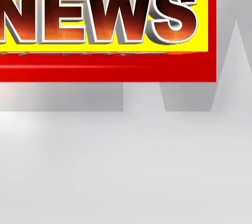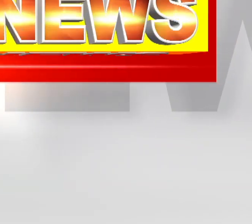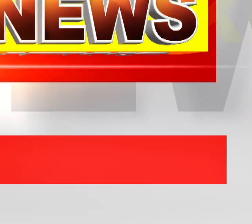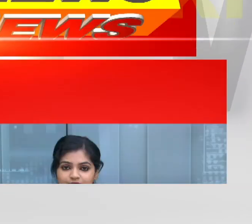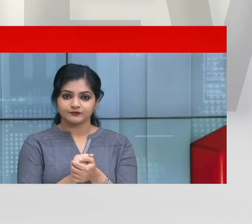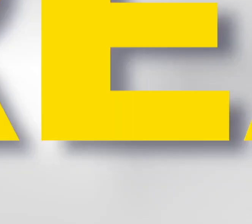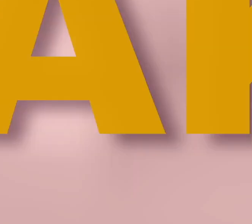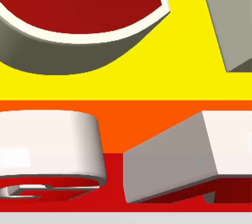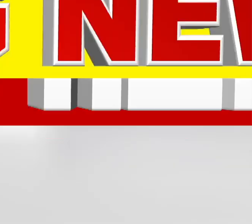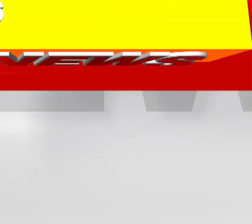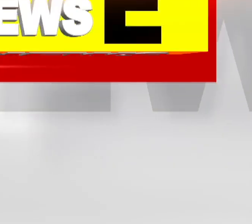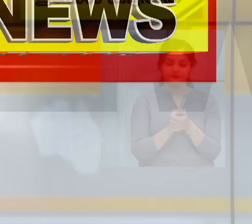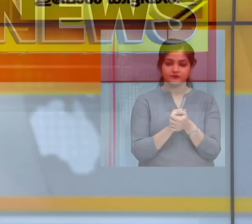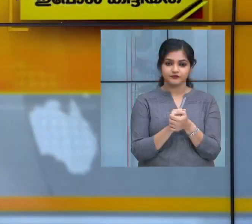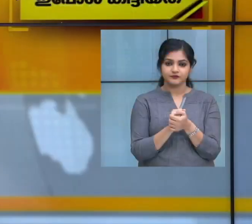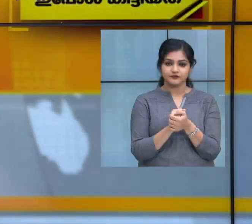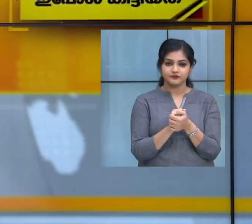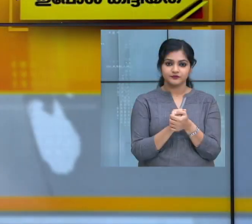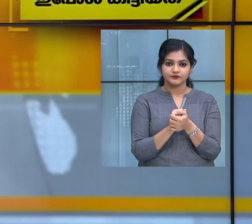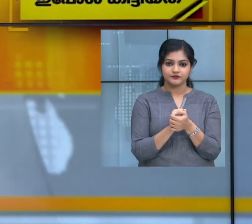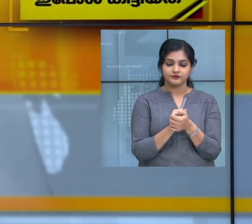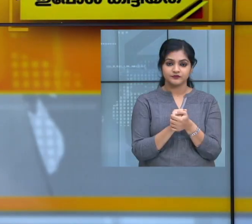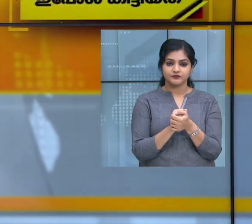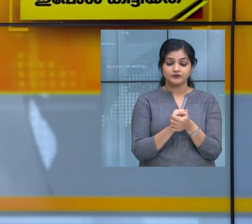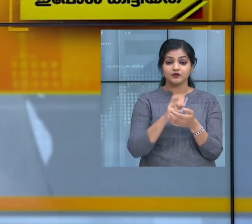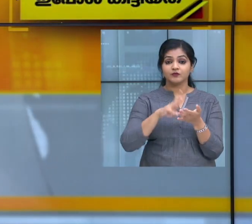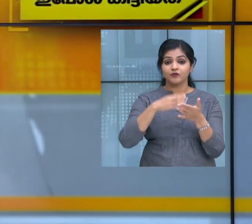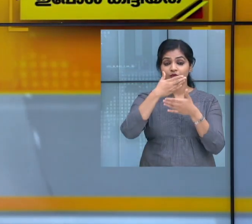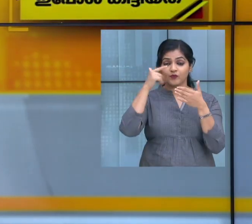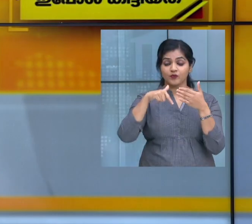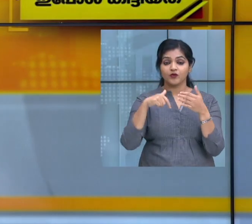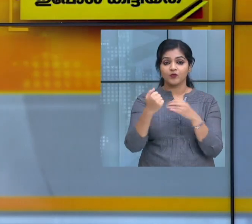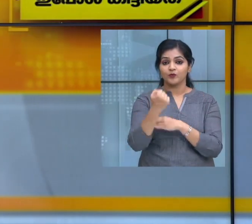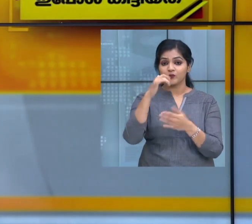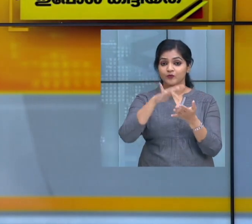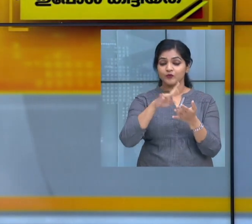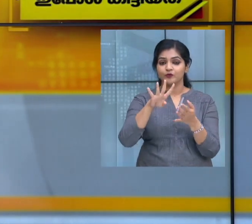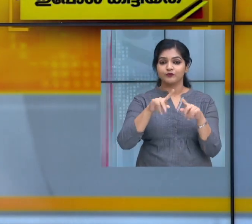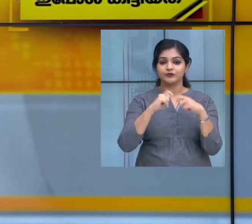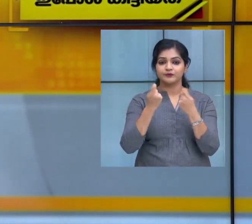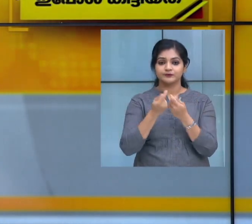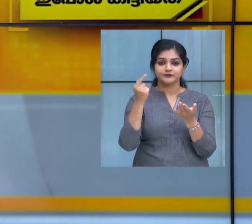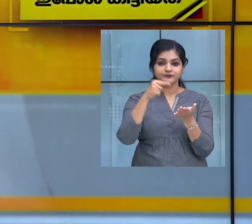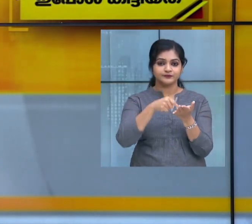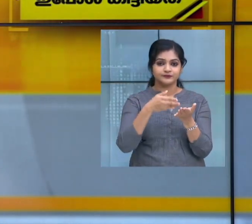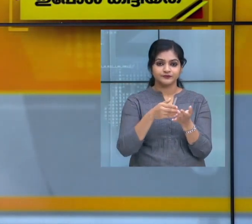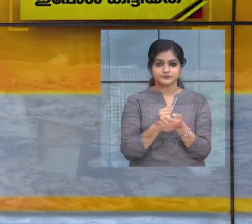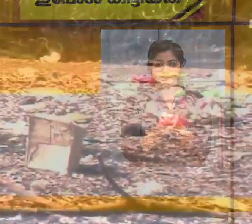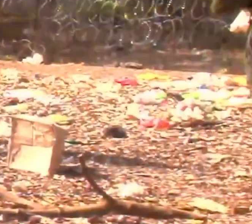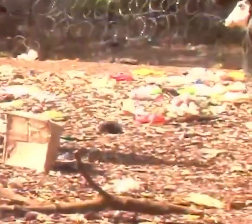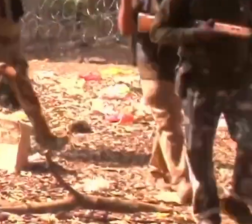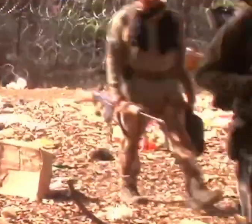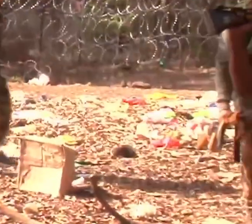ഗോപികൃഷ്ണൻ. ശരി, ബൽറാം നുറുങ്ങാടിയാണ് ഡൽഹിയിൽ നിന്ന് വിവരങ്ങൾ നൽകിയത്. മാവോയിസ്റ്റ് ശക്തി കേന്ദ്രത്തിൽ 24 സംഘം.